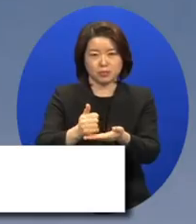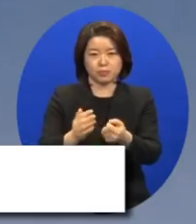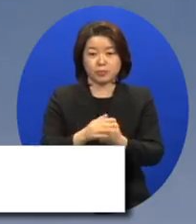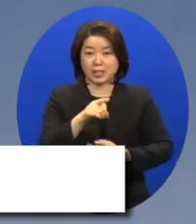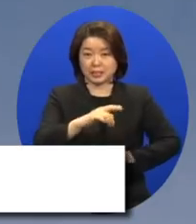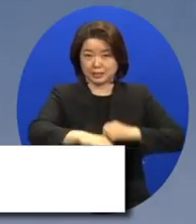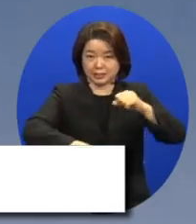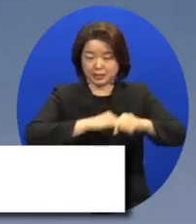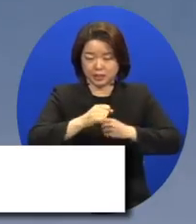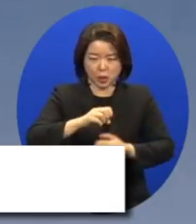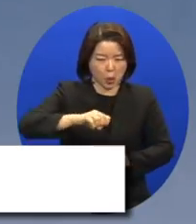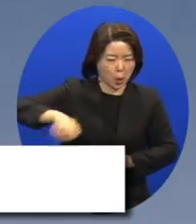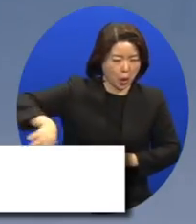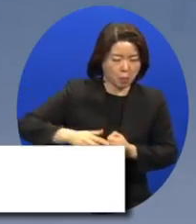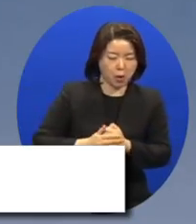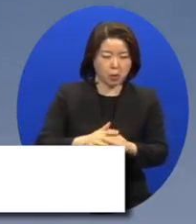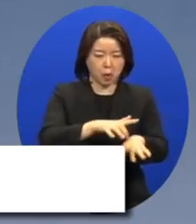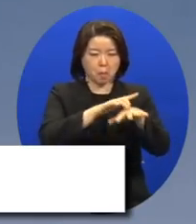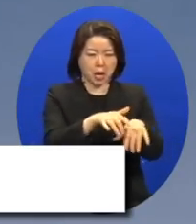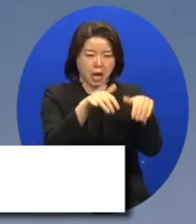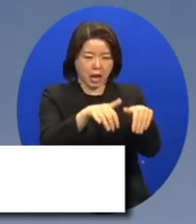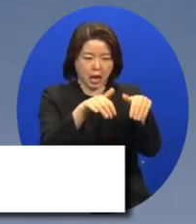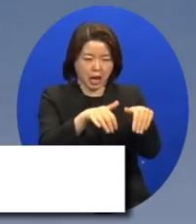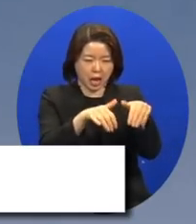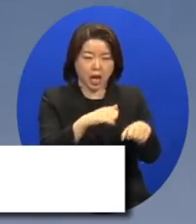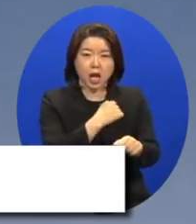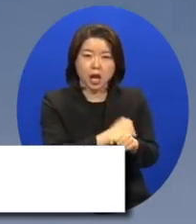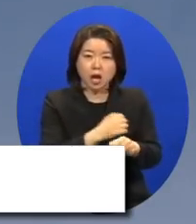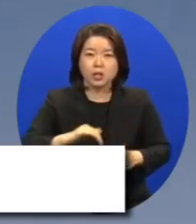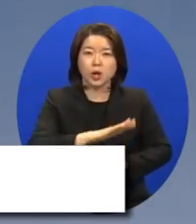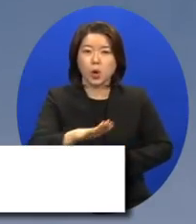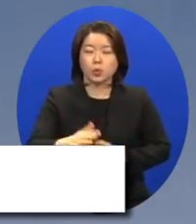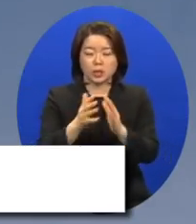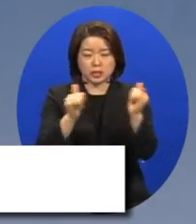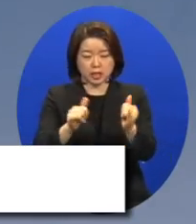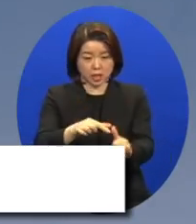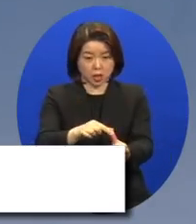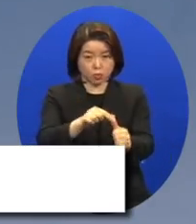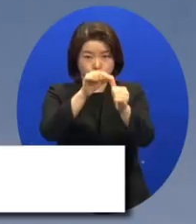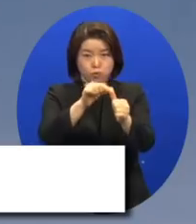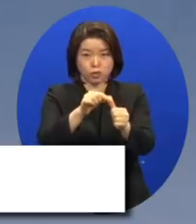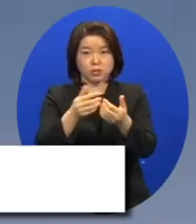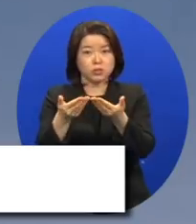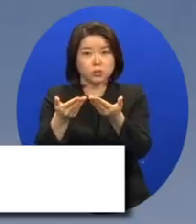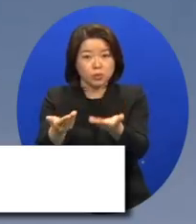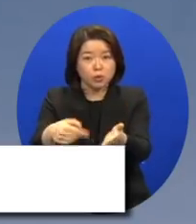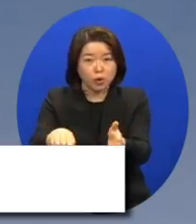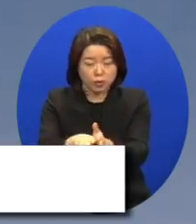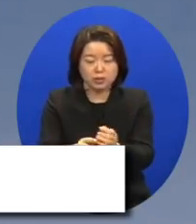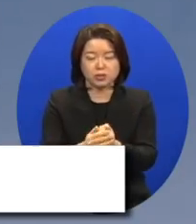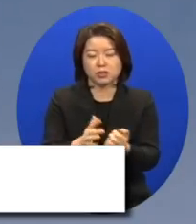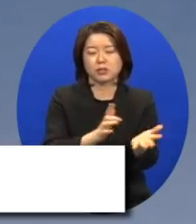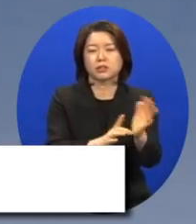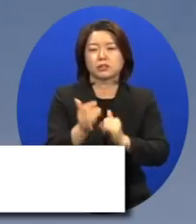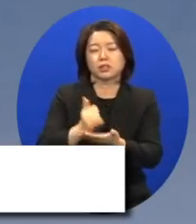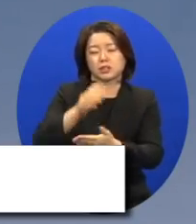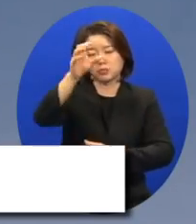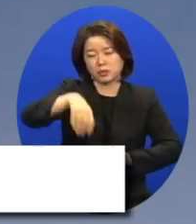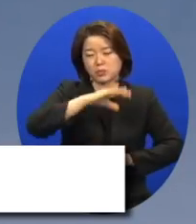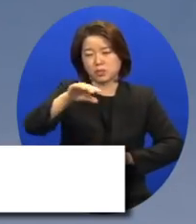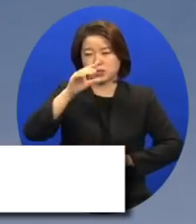자유를 잃어버리고 마귀의 종노릇 하는 우리 인간을 구원하시려고 예수님을 십자가에 못 박게